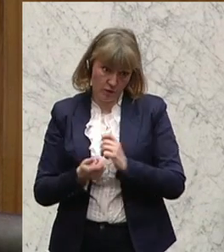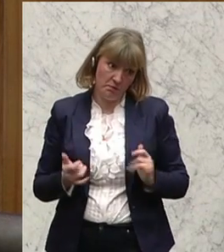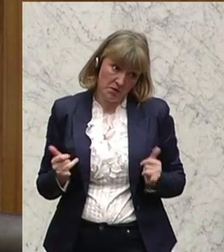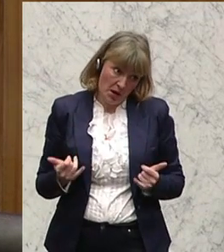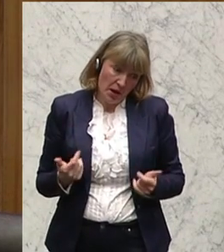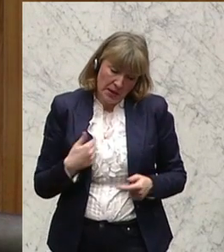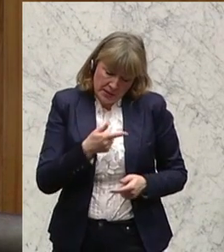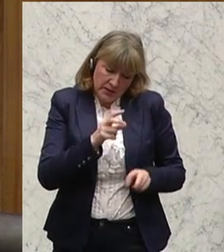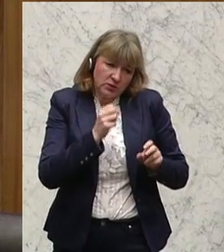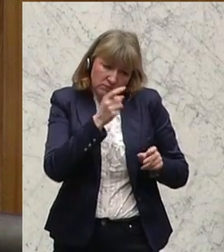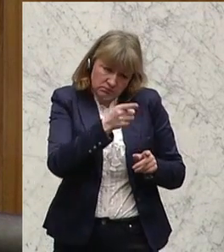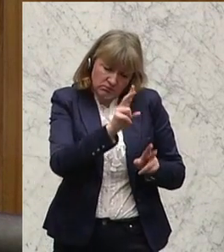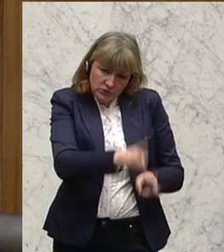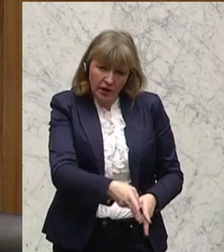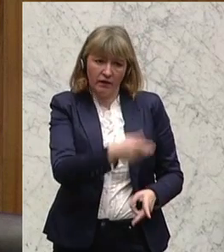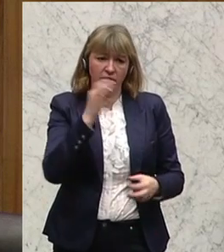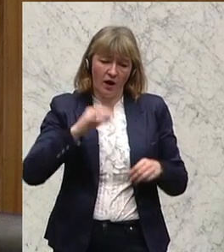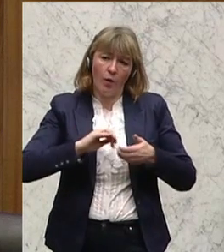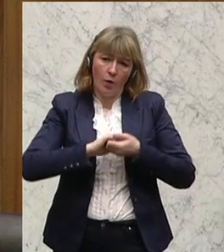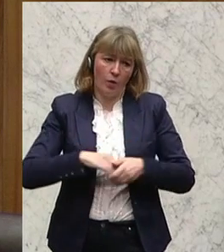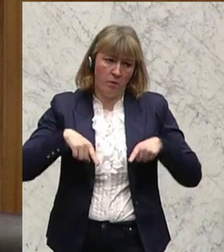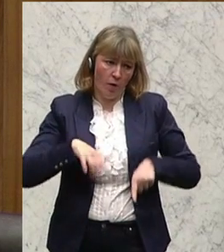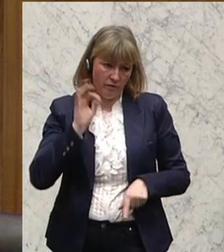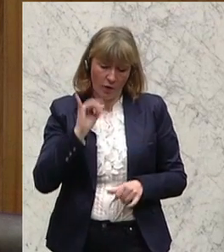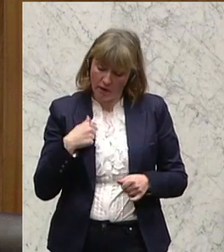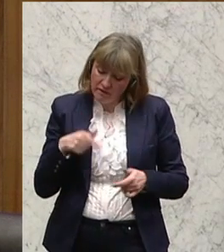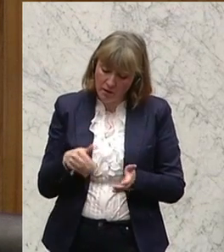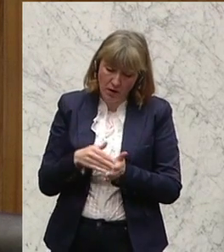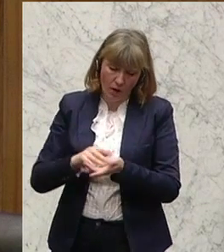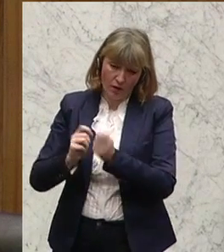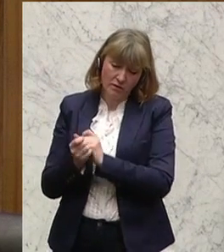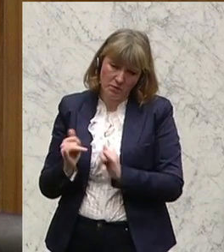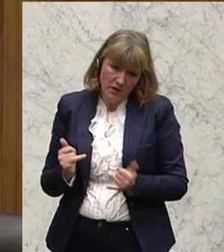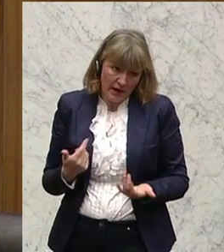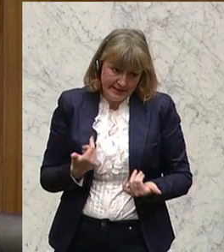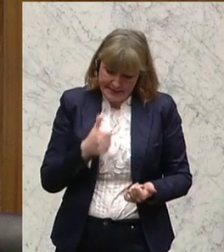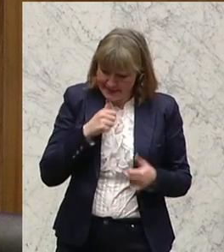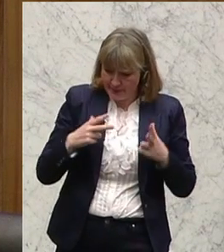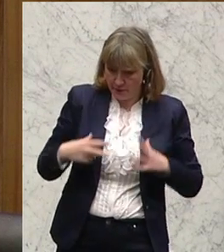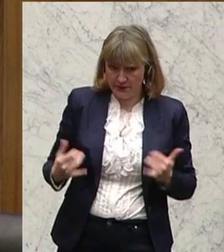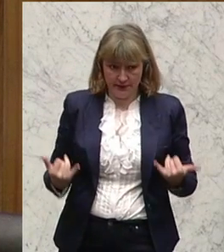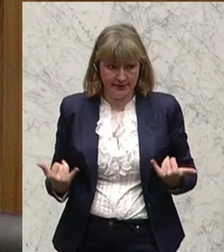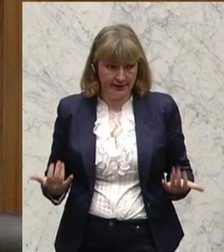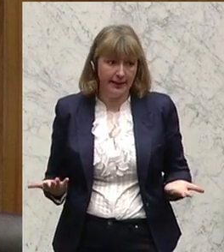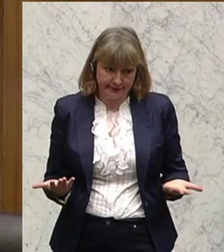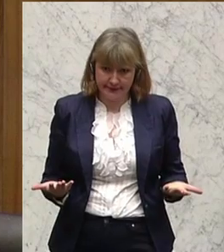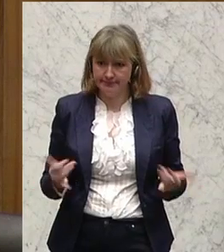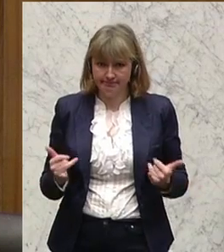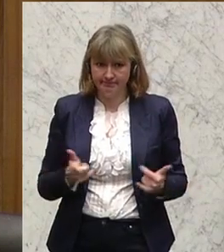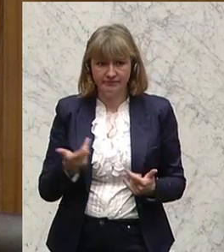und da gebe ich Ihnen auch recht, Frau Klubobfrau, dass wir das brauchen. Ja? Es ist unbefriedigend zu sehen, dass es einerseits den viel